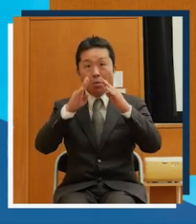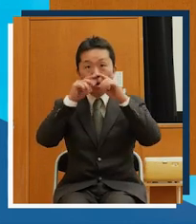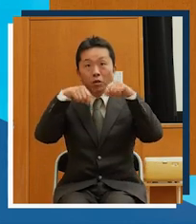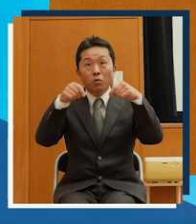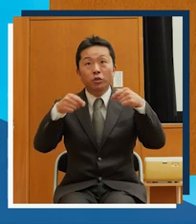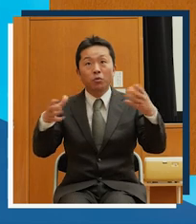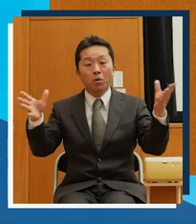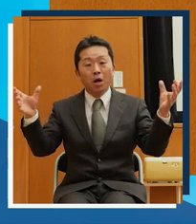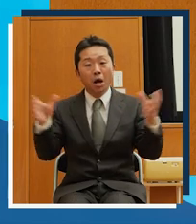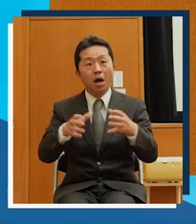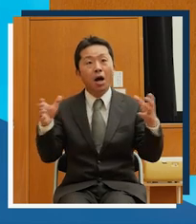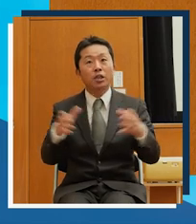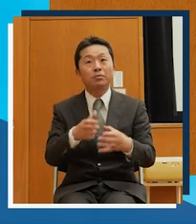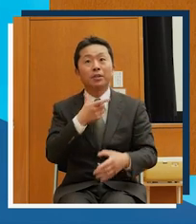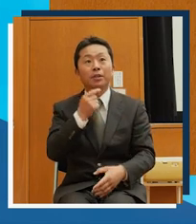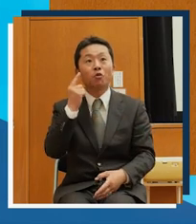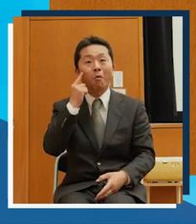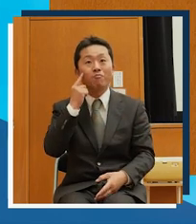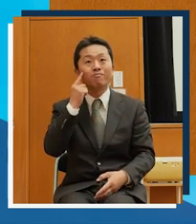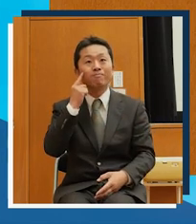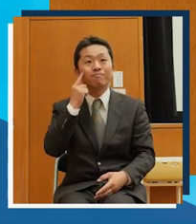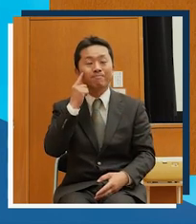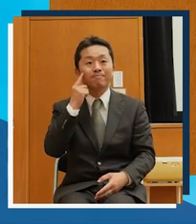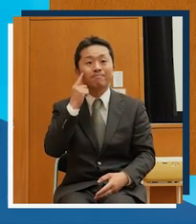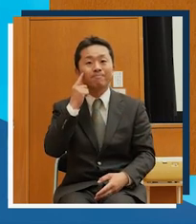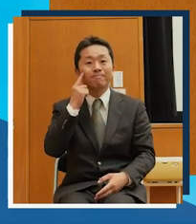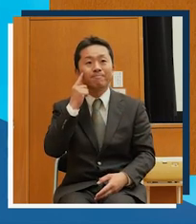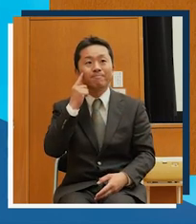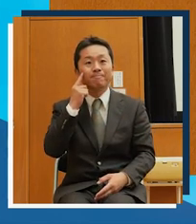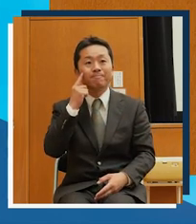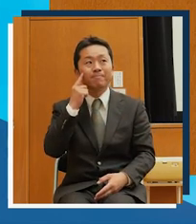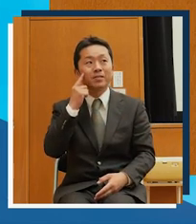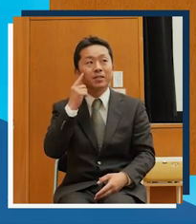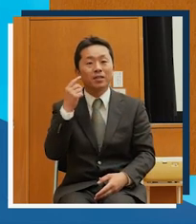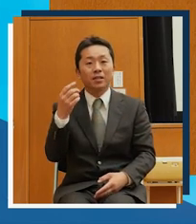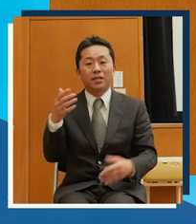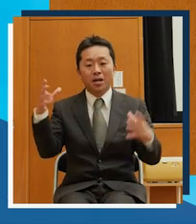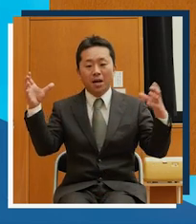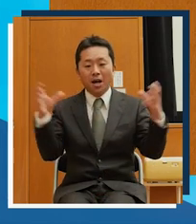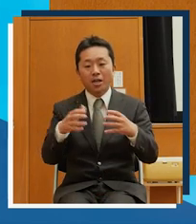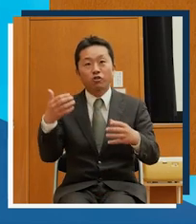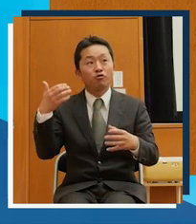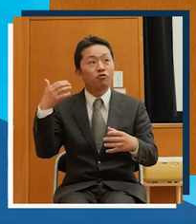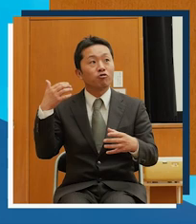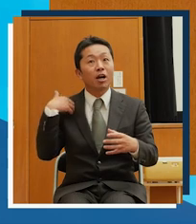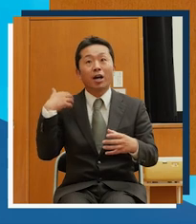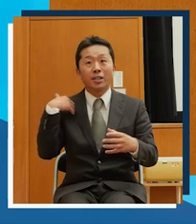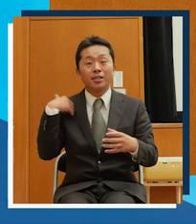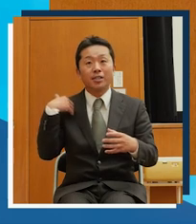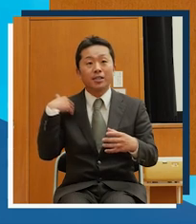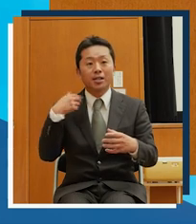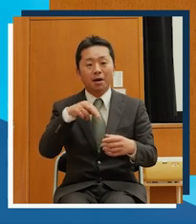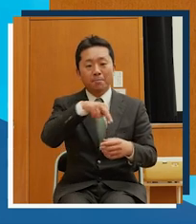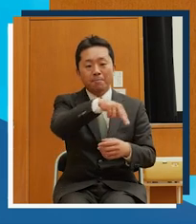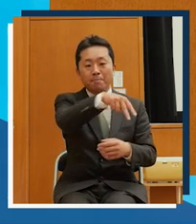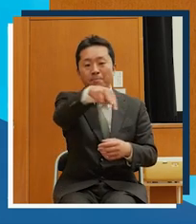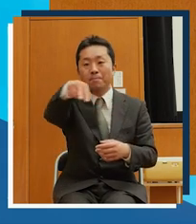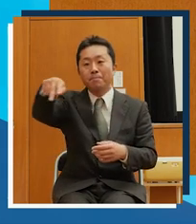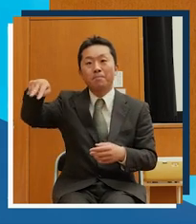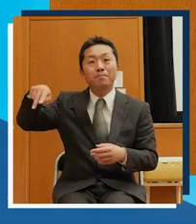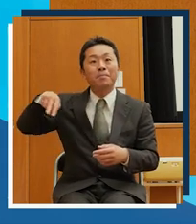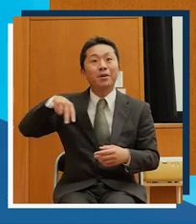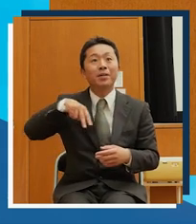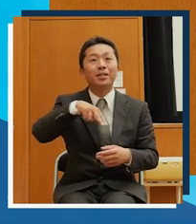で集めていきたいという風に思います会場に質問用紙回収がかりがあ今あの手にボックスを掲げて回り始めて